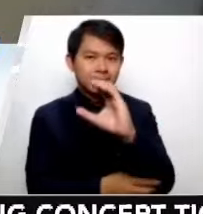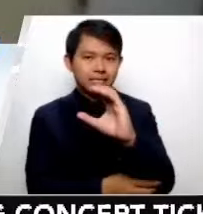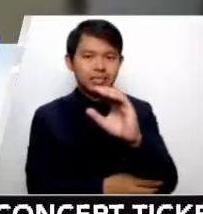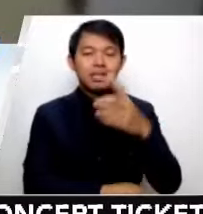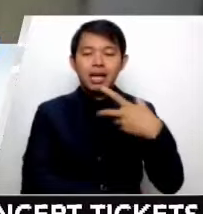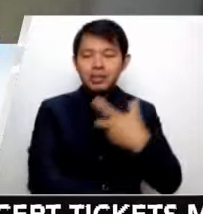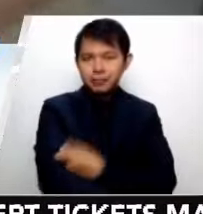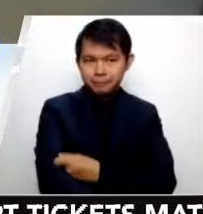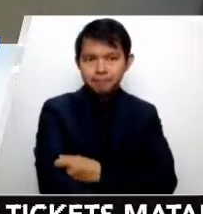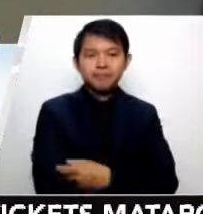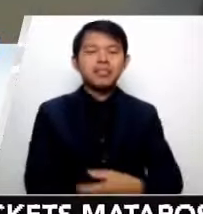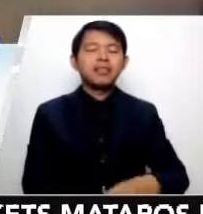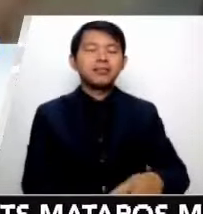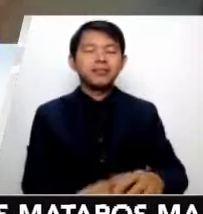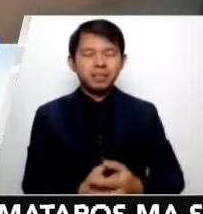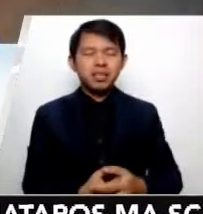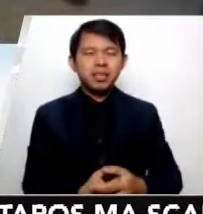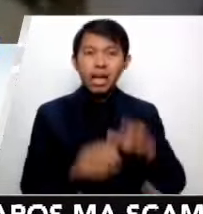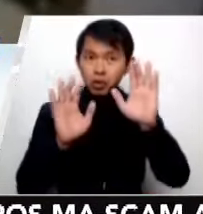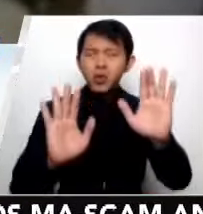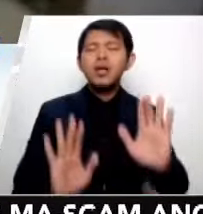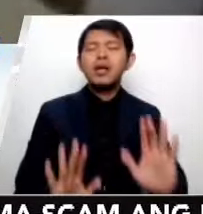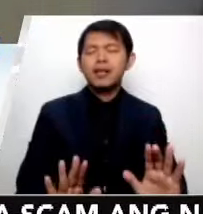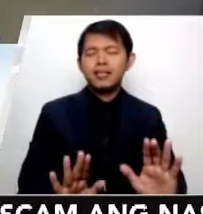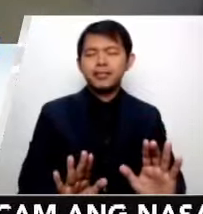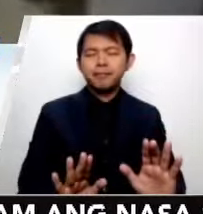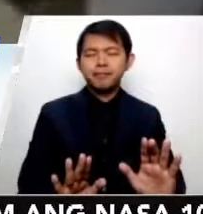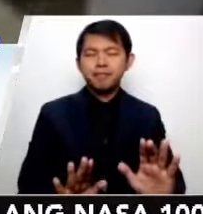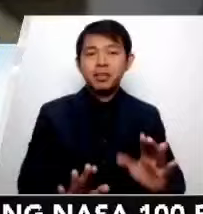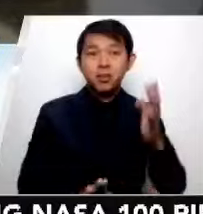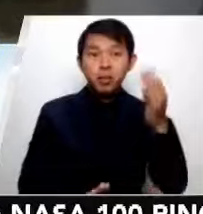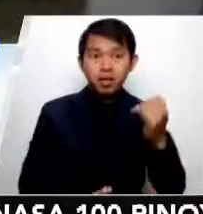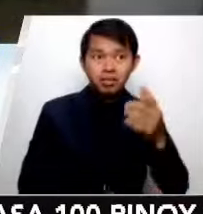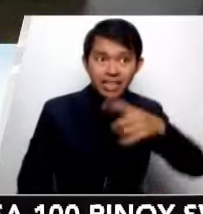relax lang. Kasi inisip niyo po na